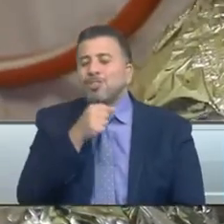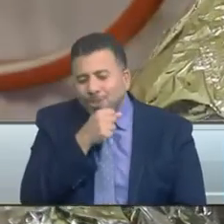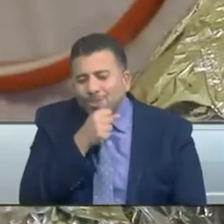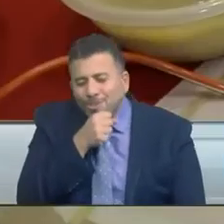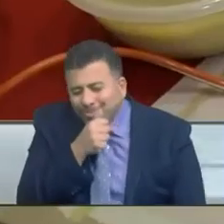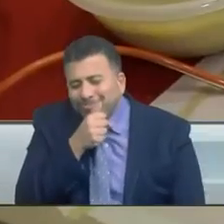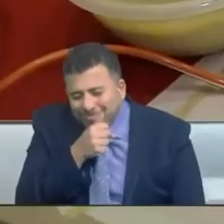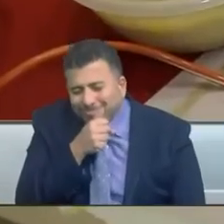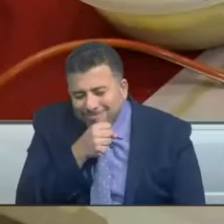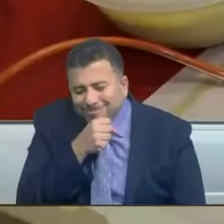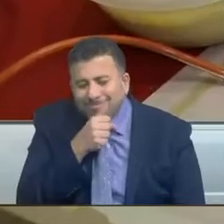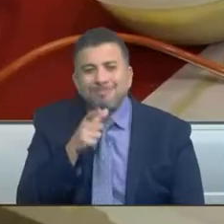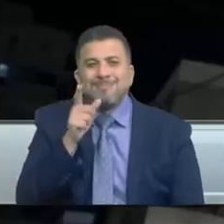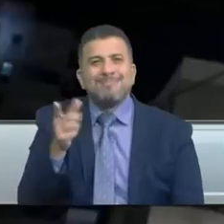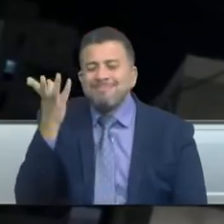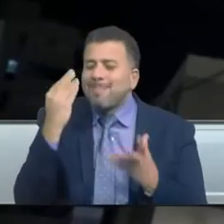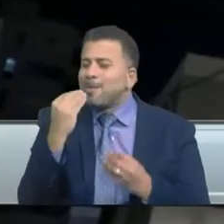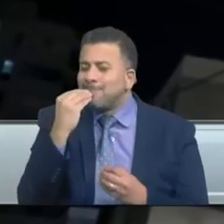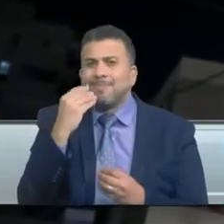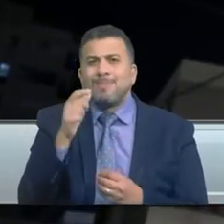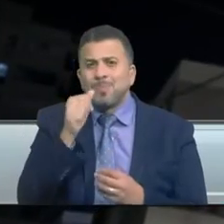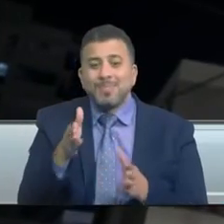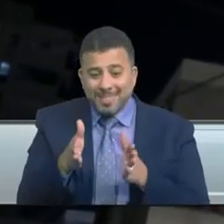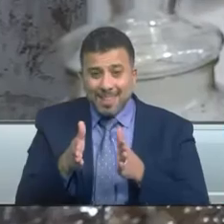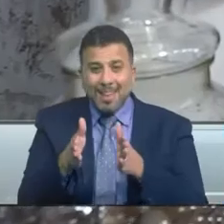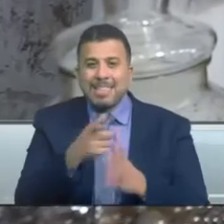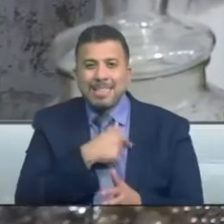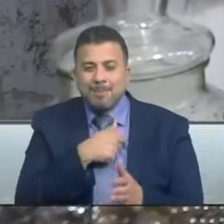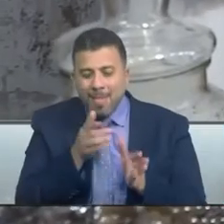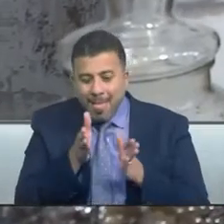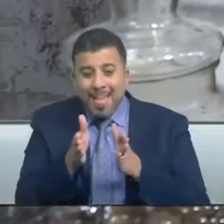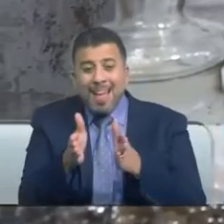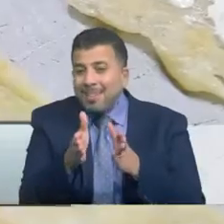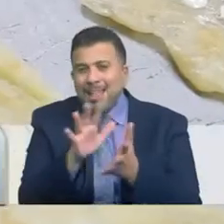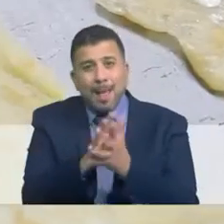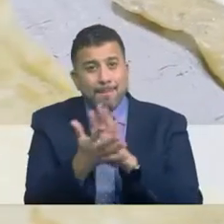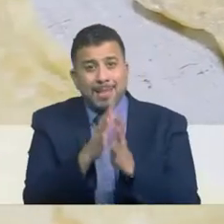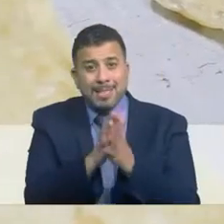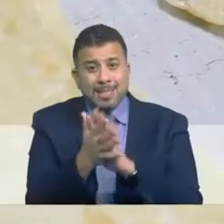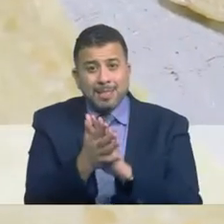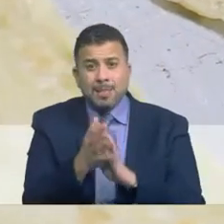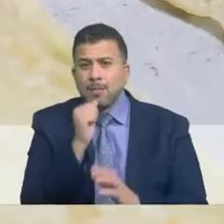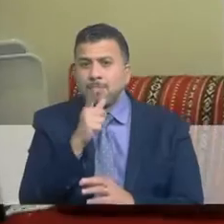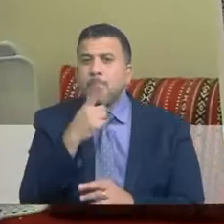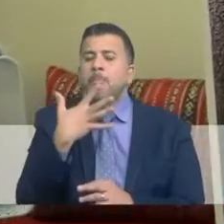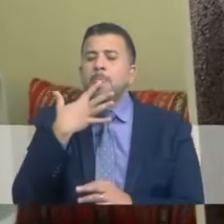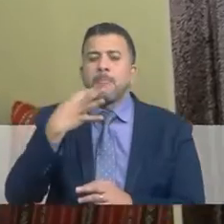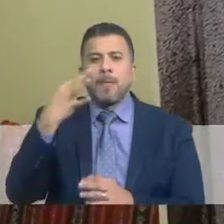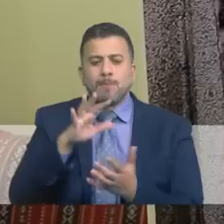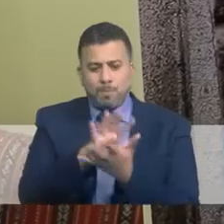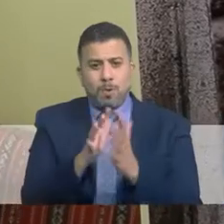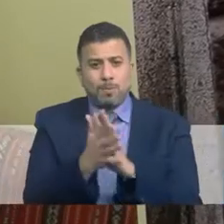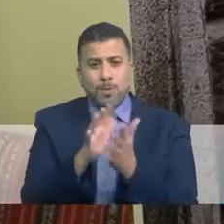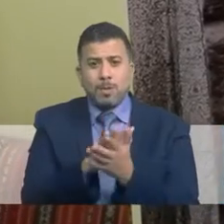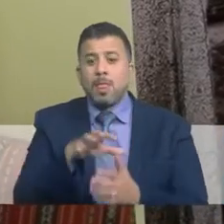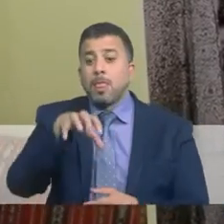لكنه ليس العالم الوحيد، فحارة الخبازين تقدم كذلك تجربة تذوق مخبوزات